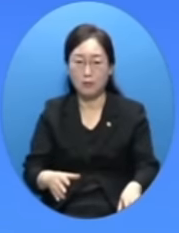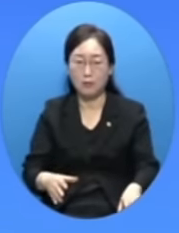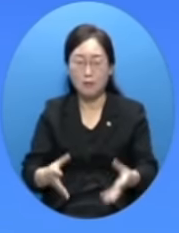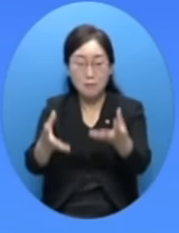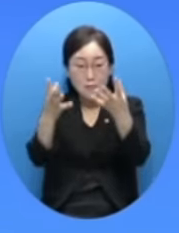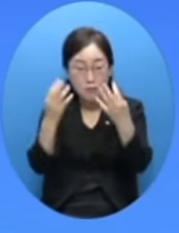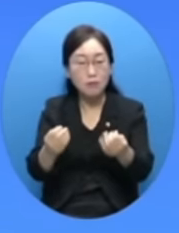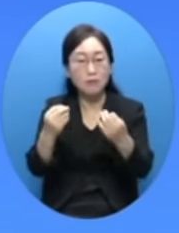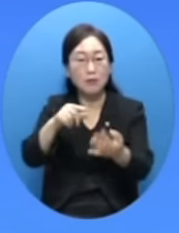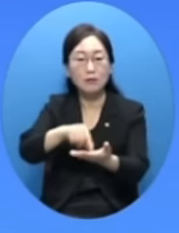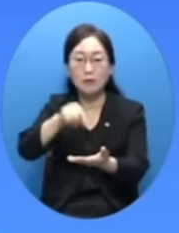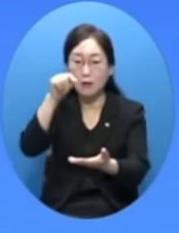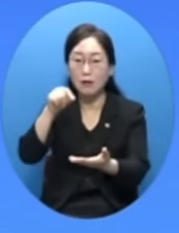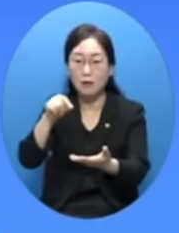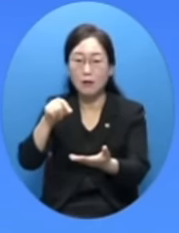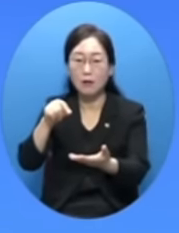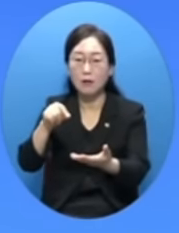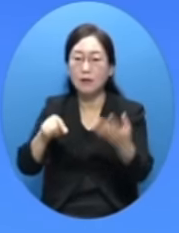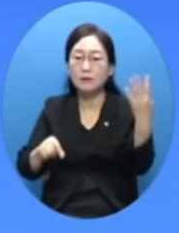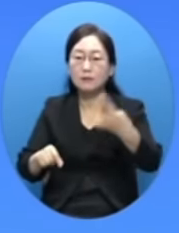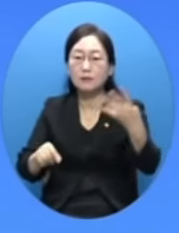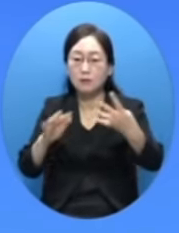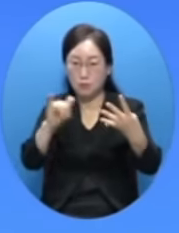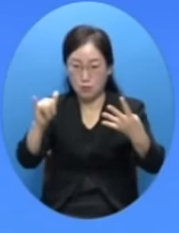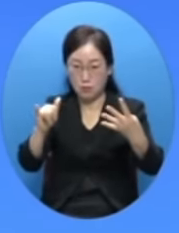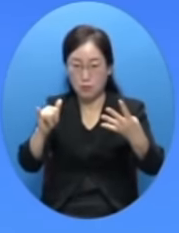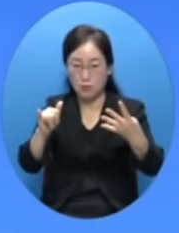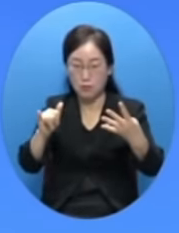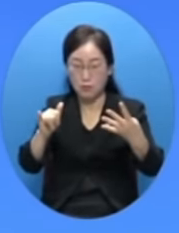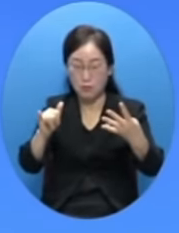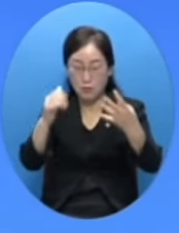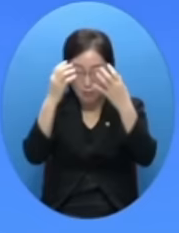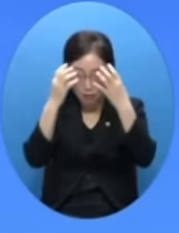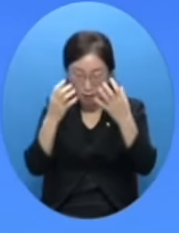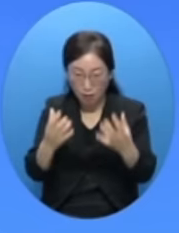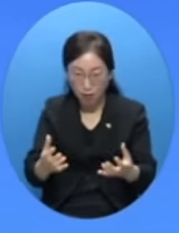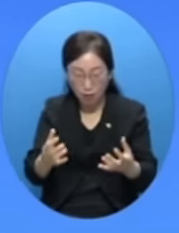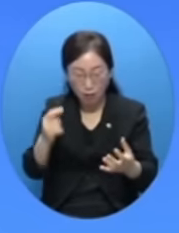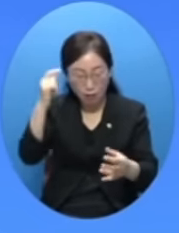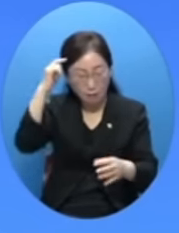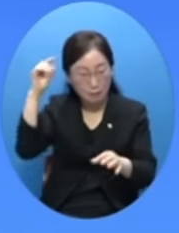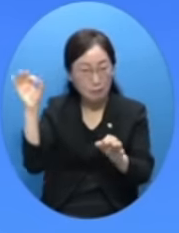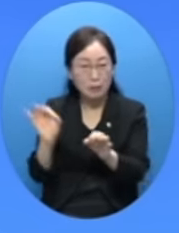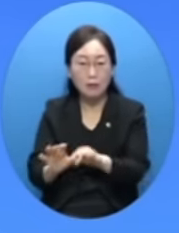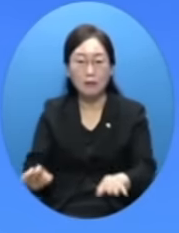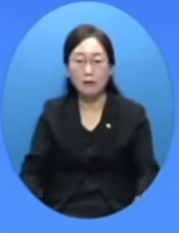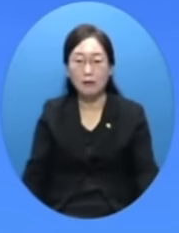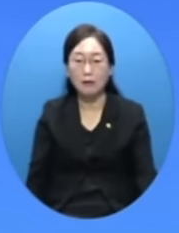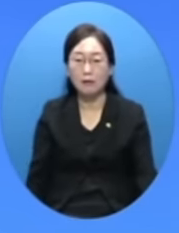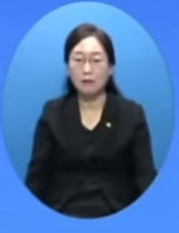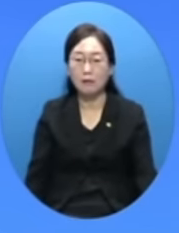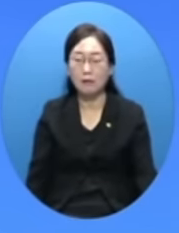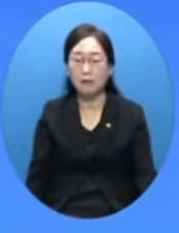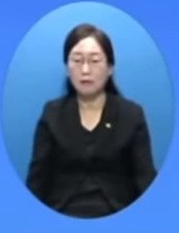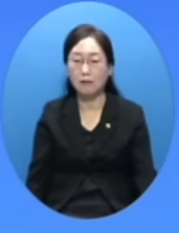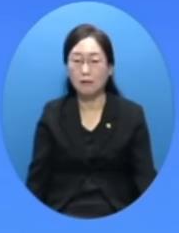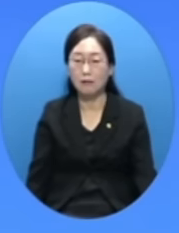버려지는 아이들이 약 4,000명이 된다고 하는 것은 충격입니다.